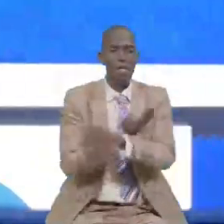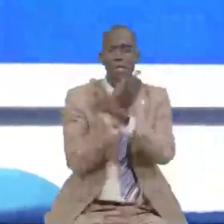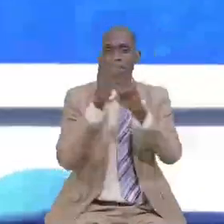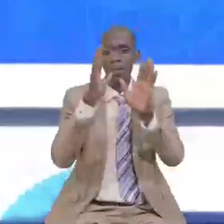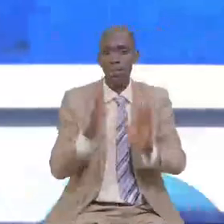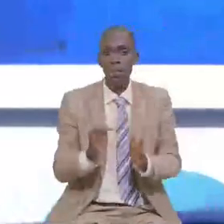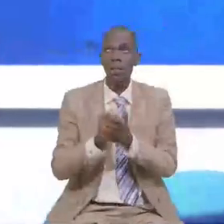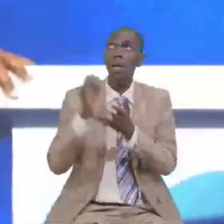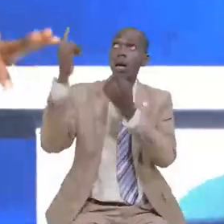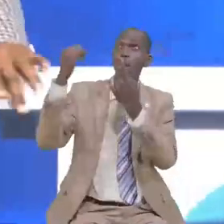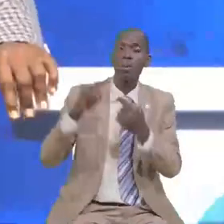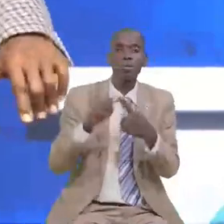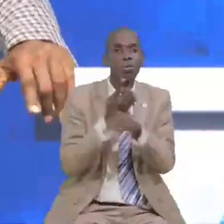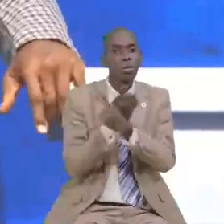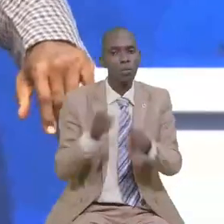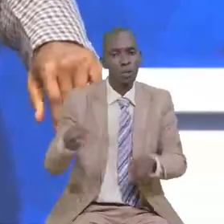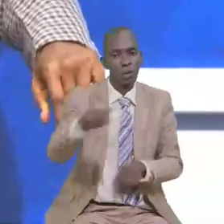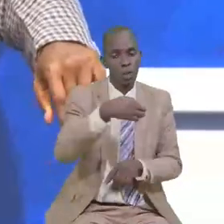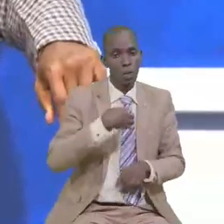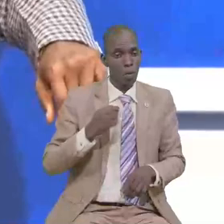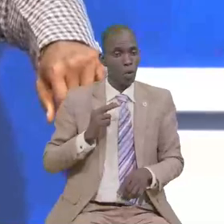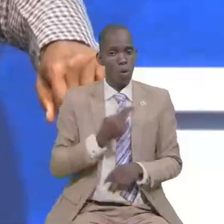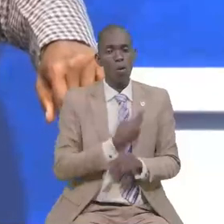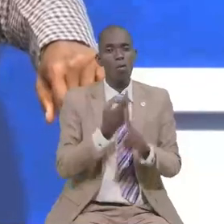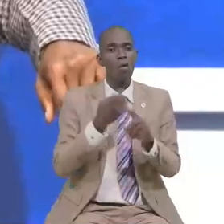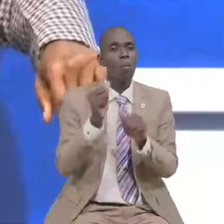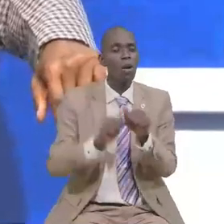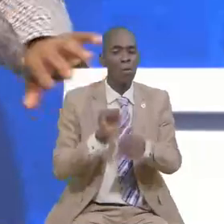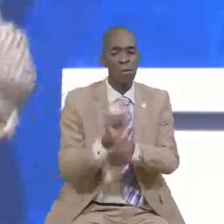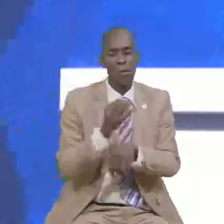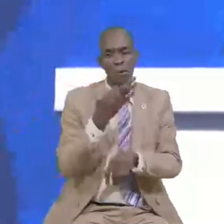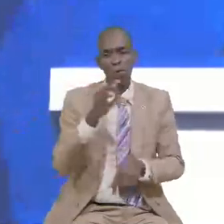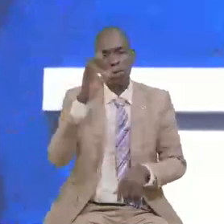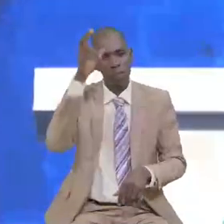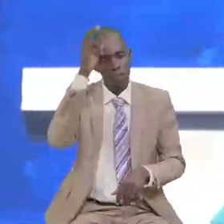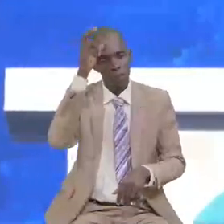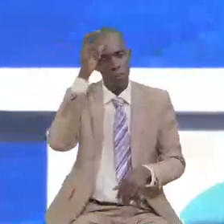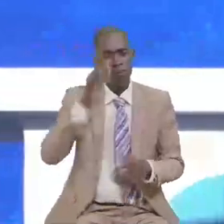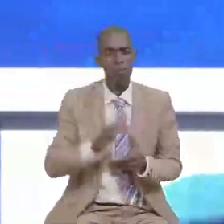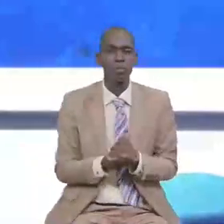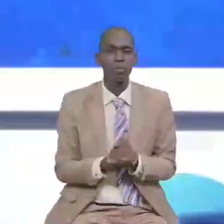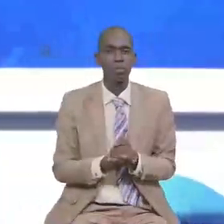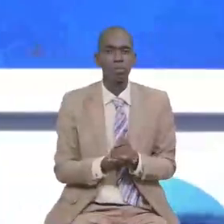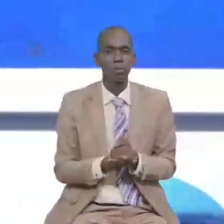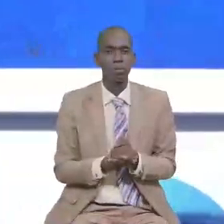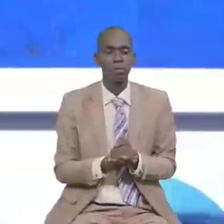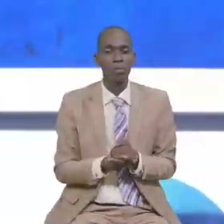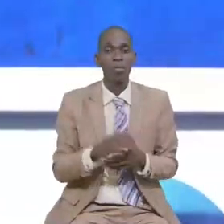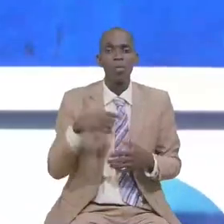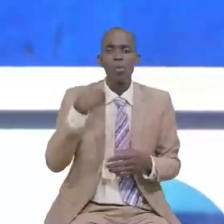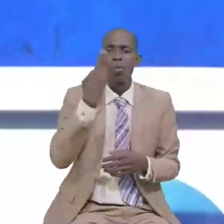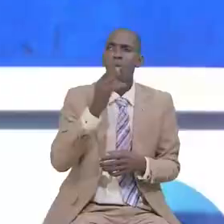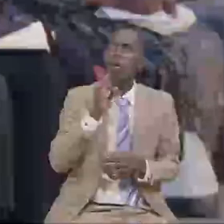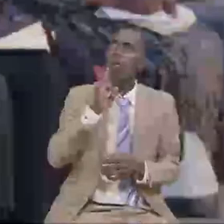puissant libérateur qui est venu nous délivrer de toutes les œuvres du diable. Qui